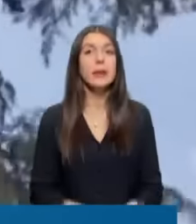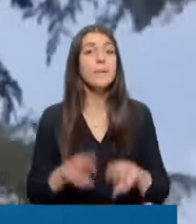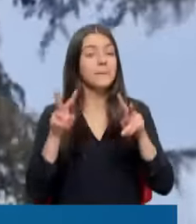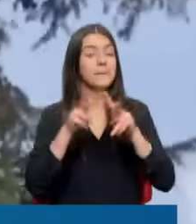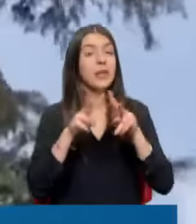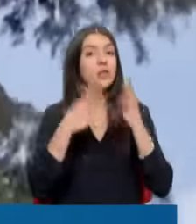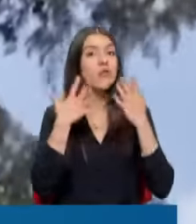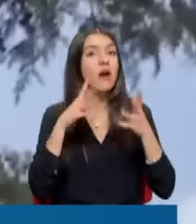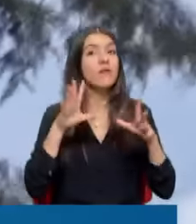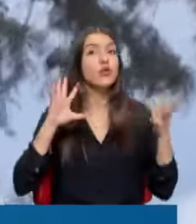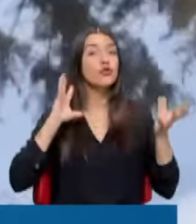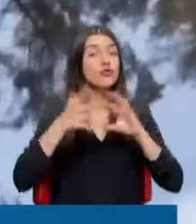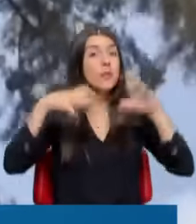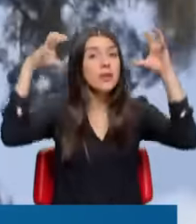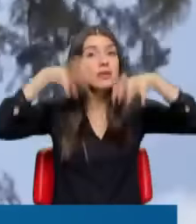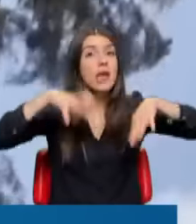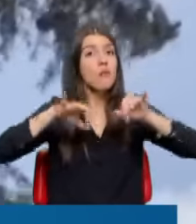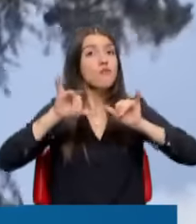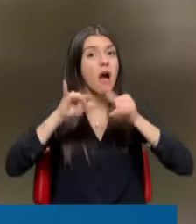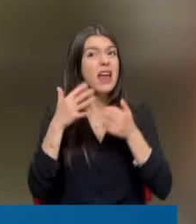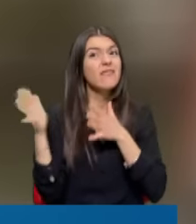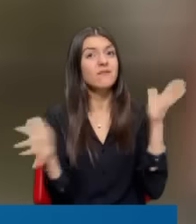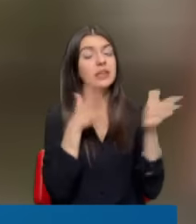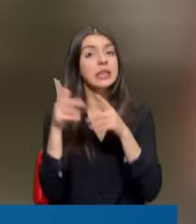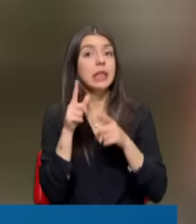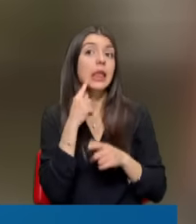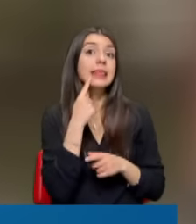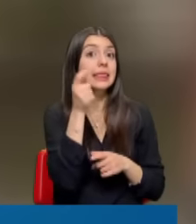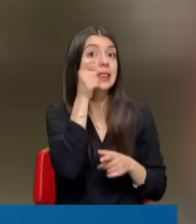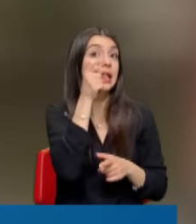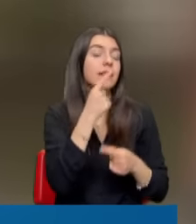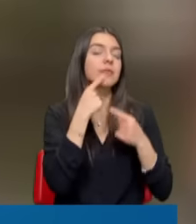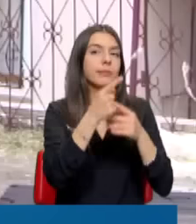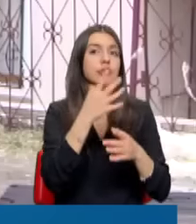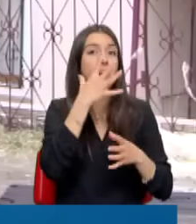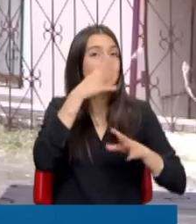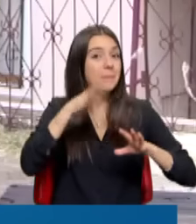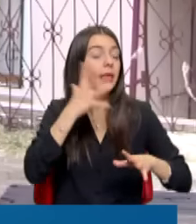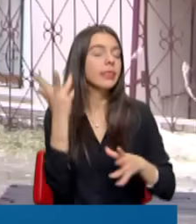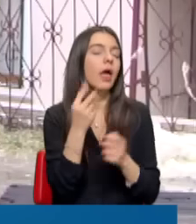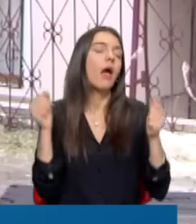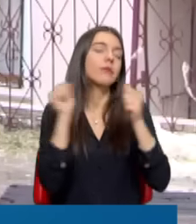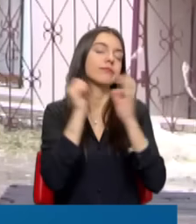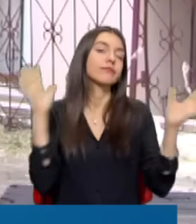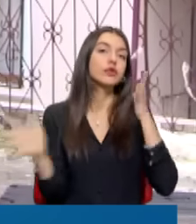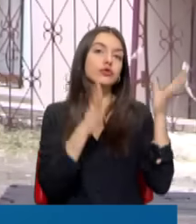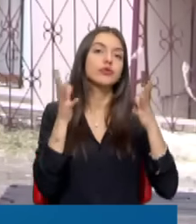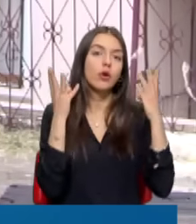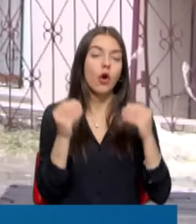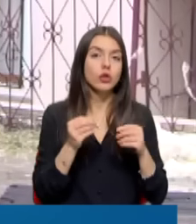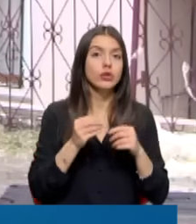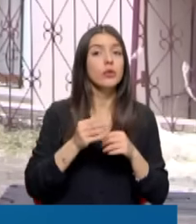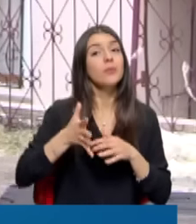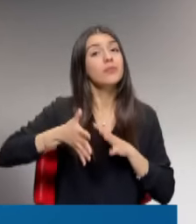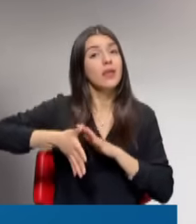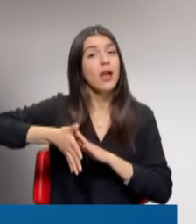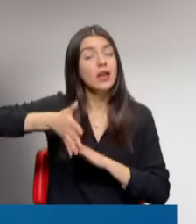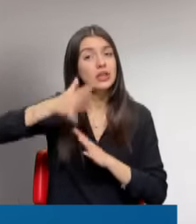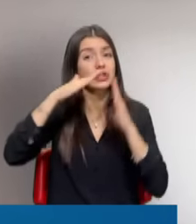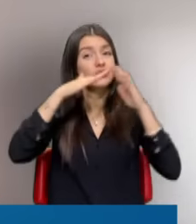Meteoroloji sağanak ve fırtına uyarısı yapmıştı. Beklenenden kuvvetli esti rüzgar. Çatılar uçtu. Minareler, ağaçlar,